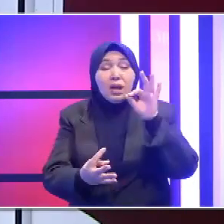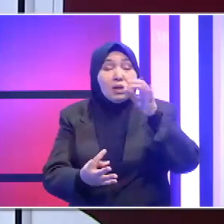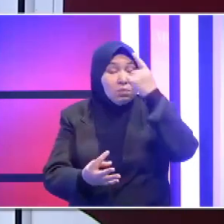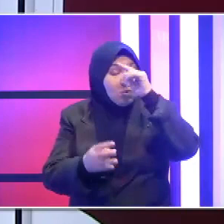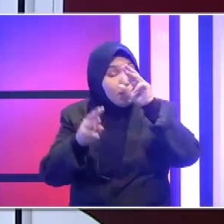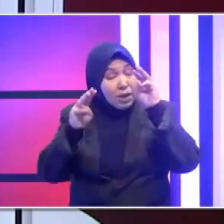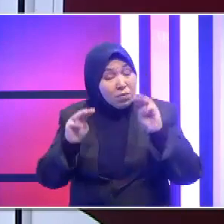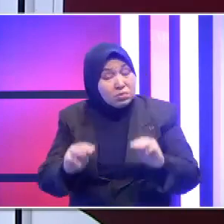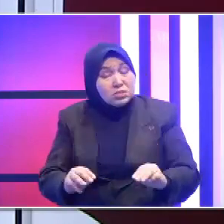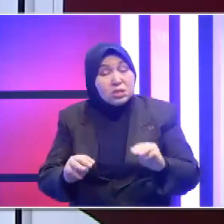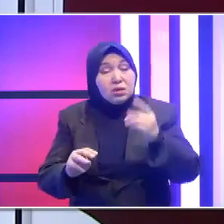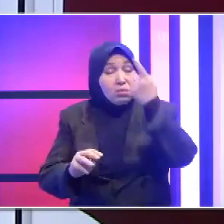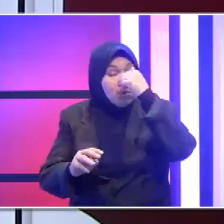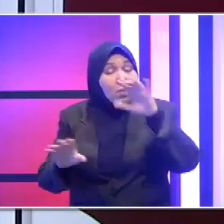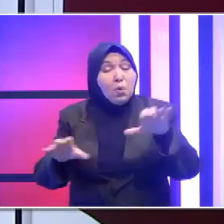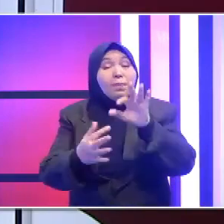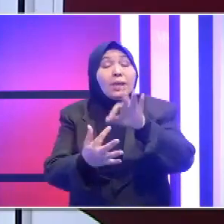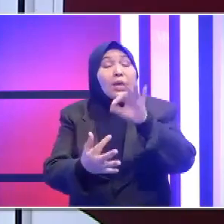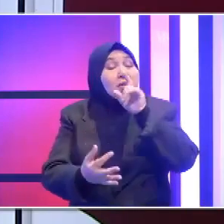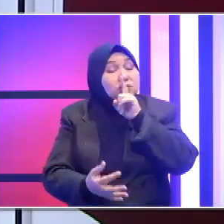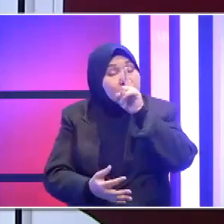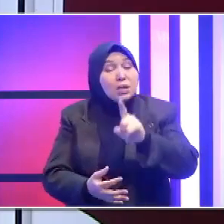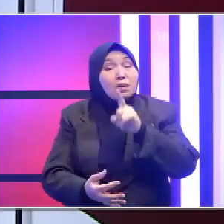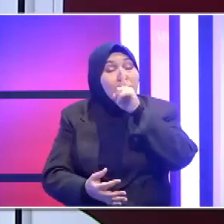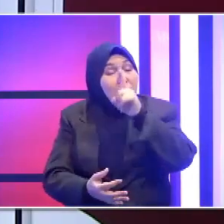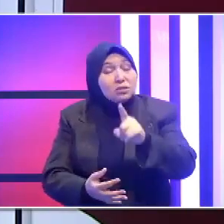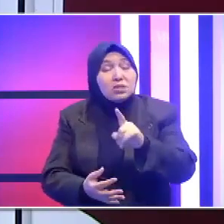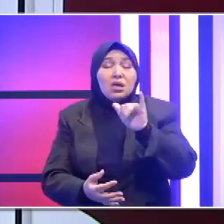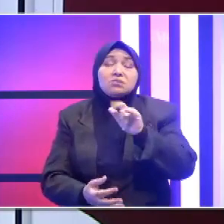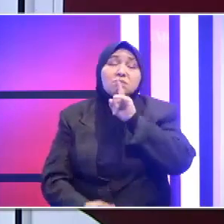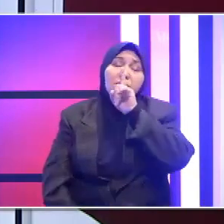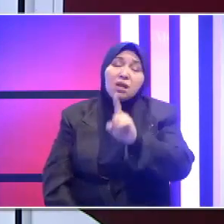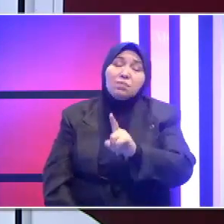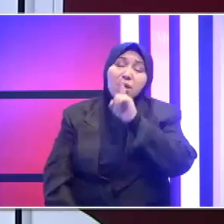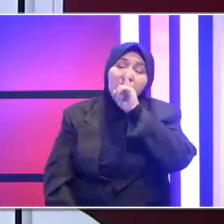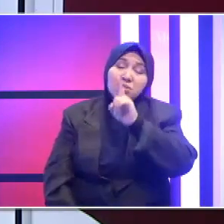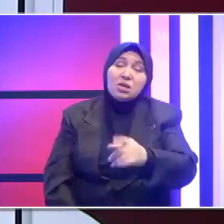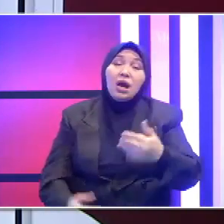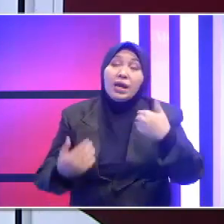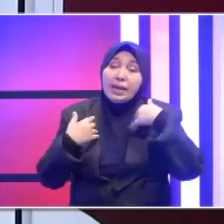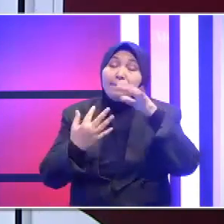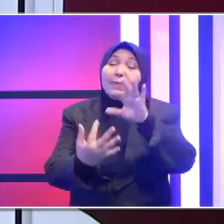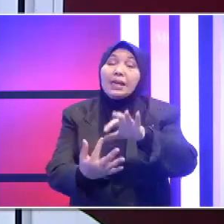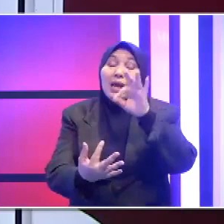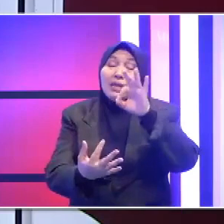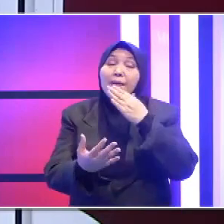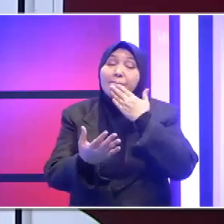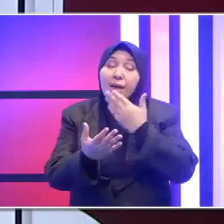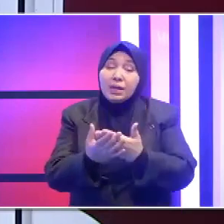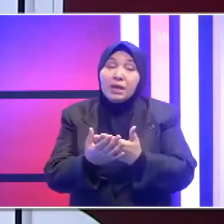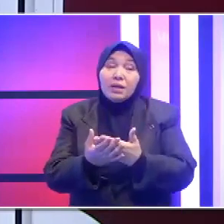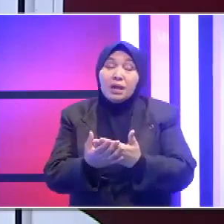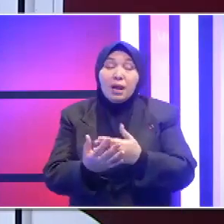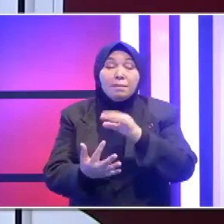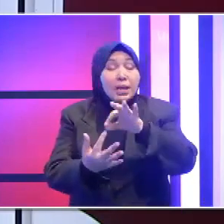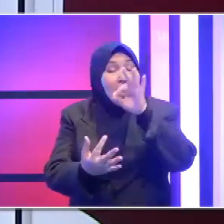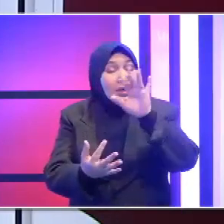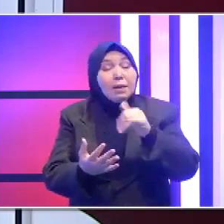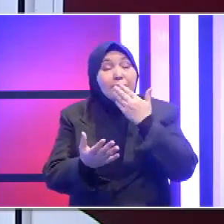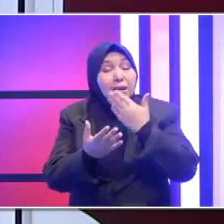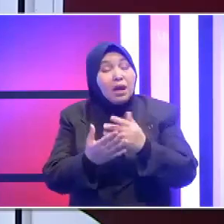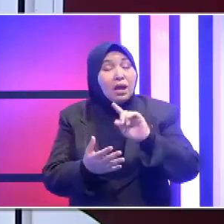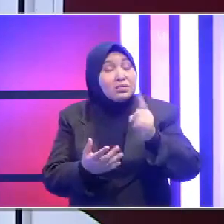manusia untuk membuat pilihan sebenar-benarnya yang sebenar-benarnya ada pilihan yang baik Hero ini adalah pilihan yang baik